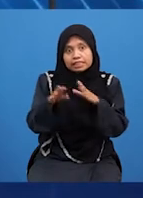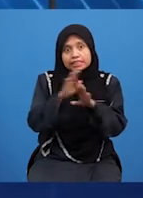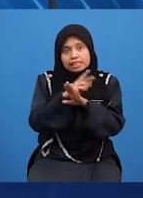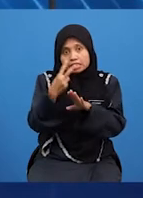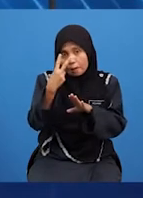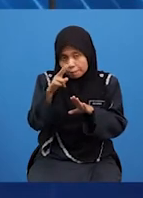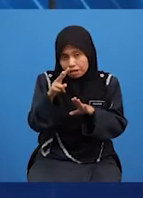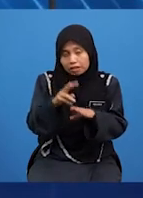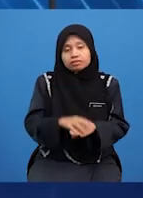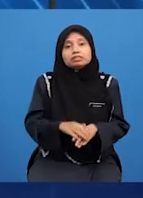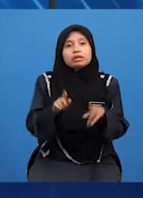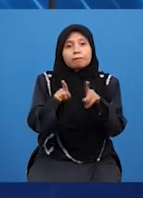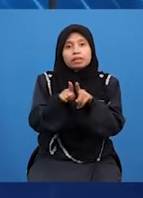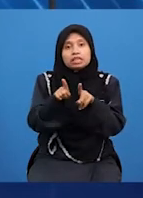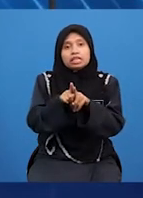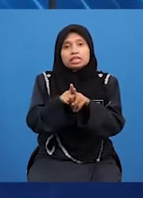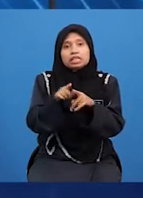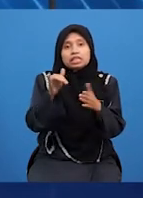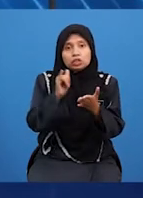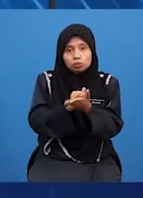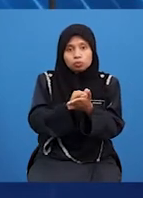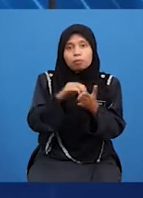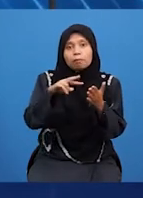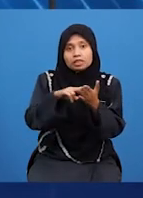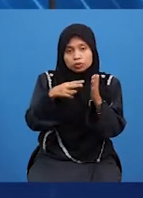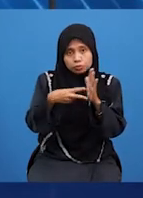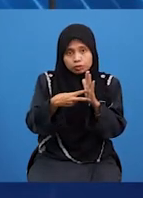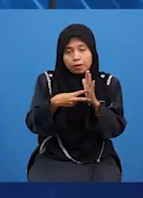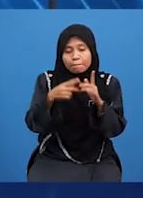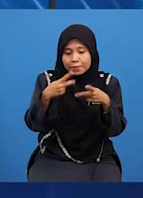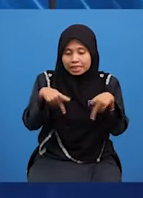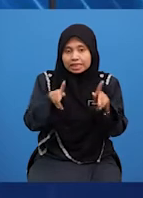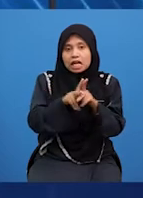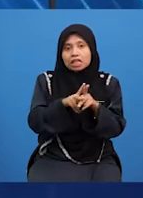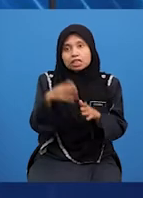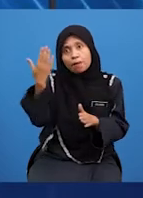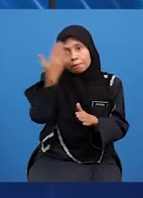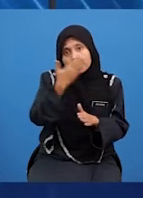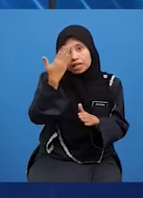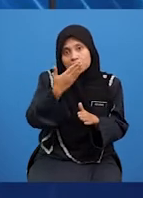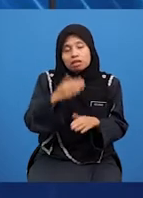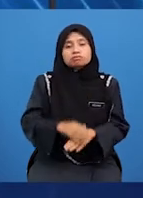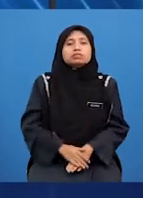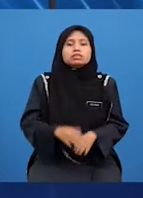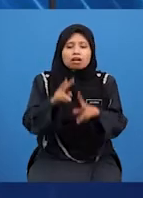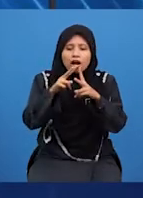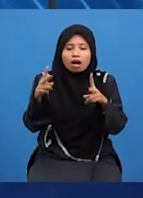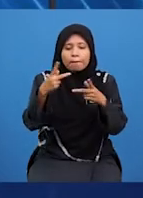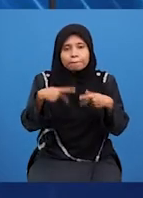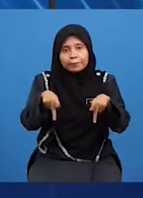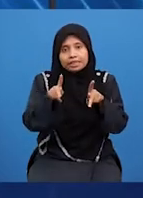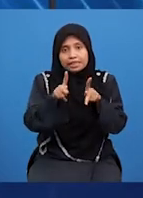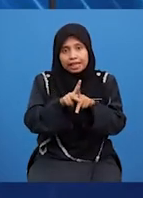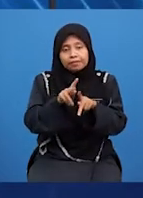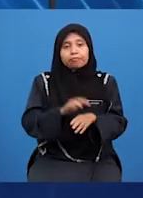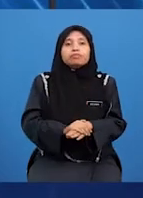Bentuk dah lebih kurang sama. Itu maksudnya pentingnya jalinan itu dan juga shading, garisan-garisan memainkan peranan penting. Jadi kebolehan pelajar